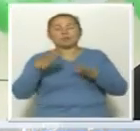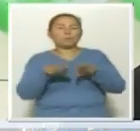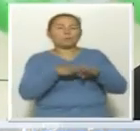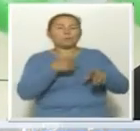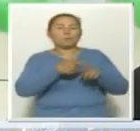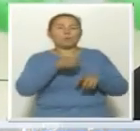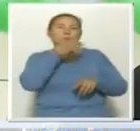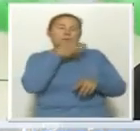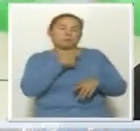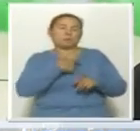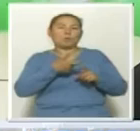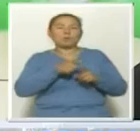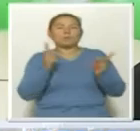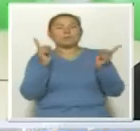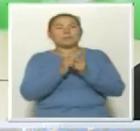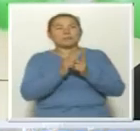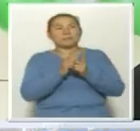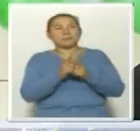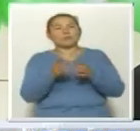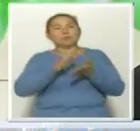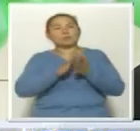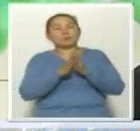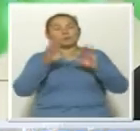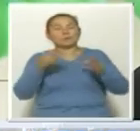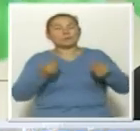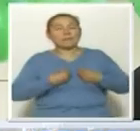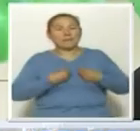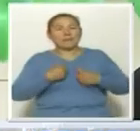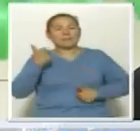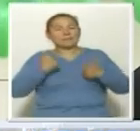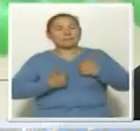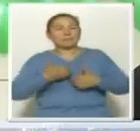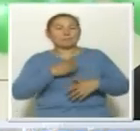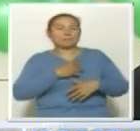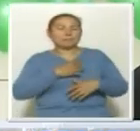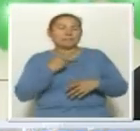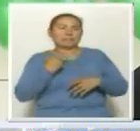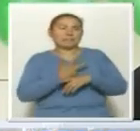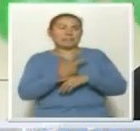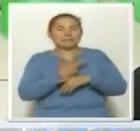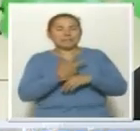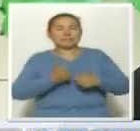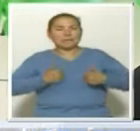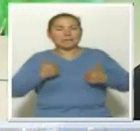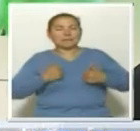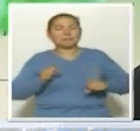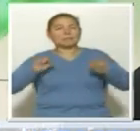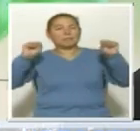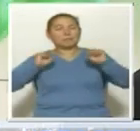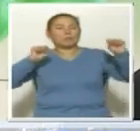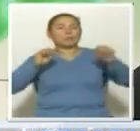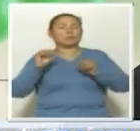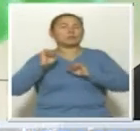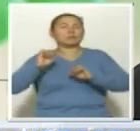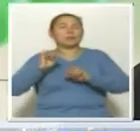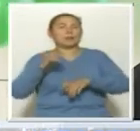понравилось нас очень хорошо встретили и создали все условия на соревнованиях у меня было три подхода в ходе которых я еще и защитила свое